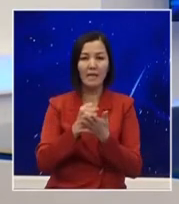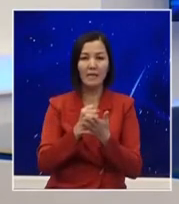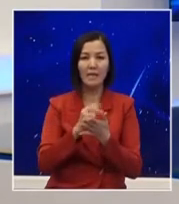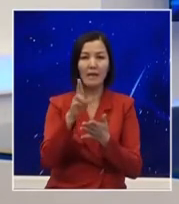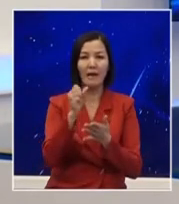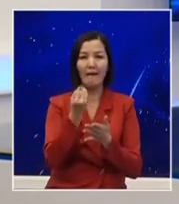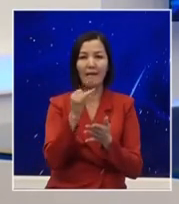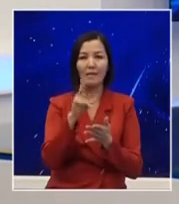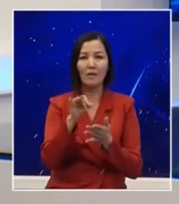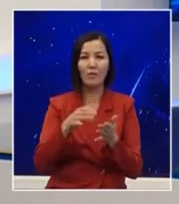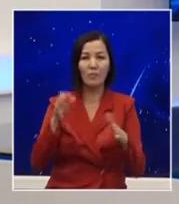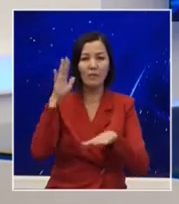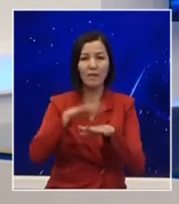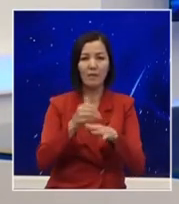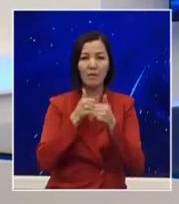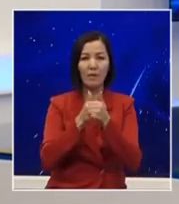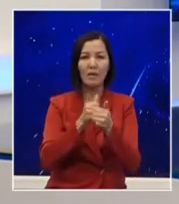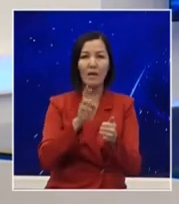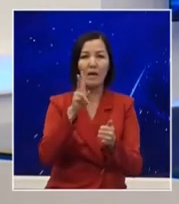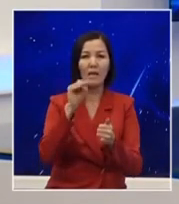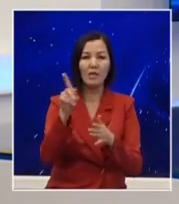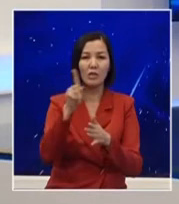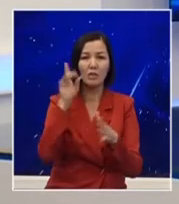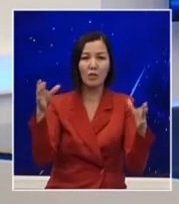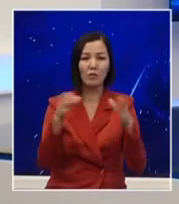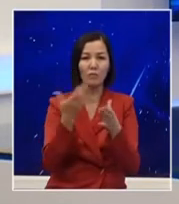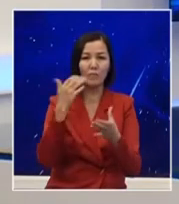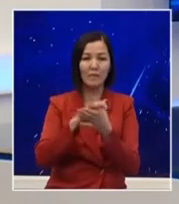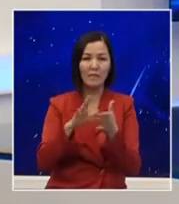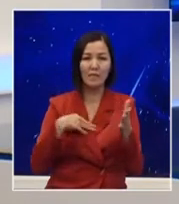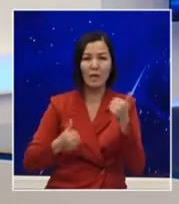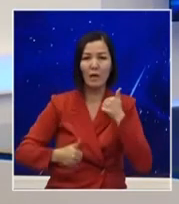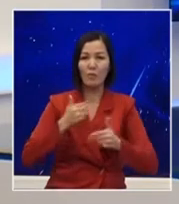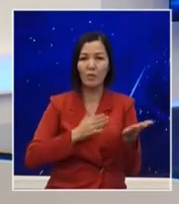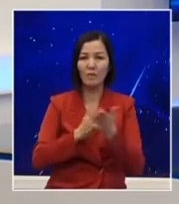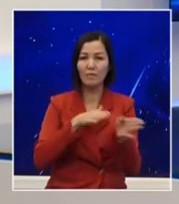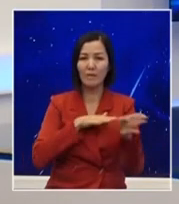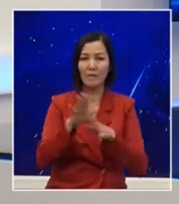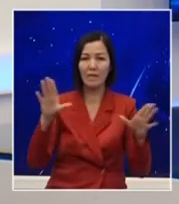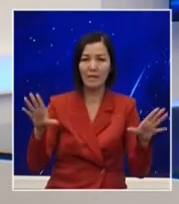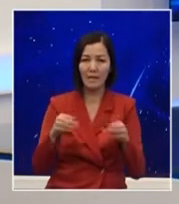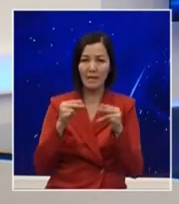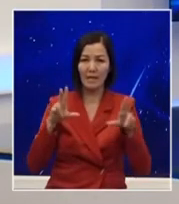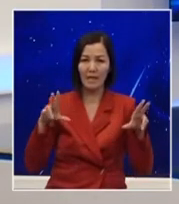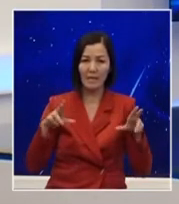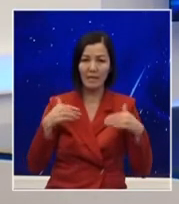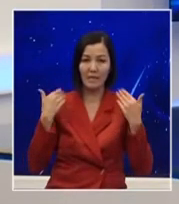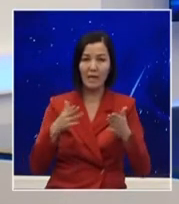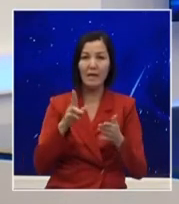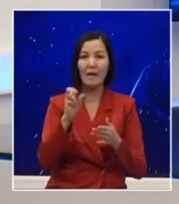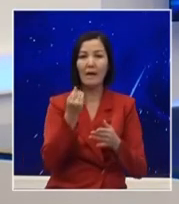Елдар Қайсарұлын облыс әкімінің орынбасары Рустам Әли жастар ұжымымен таныстырды. Абыройлы қызмет тіледі. Елдар